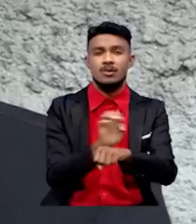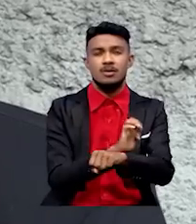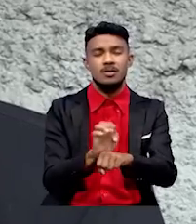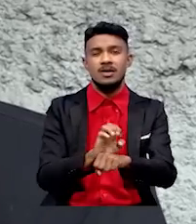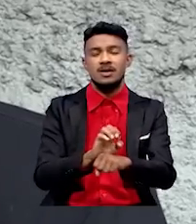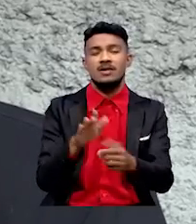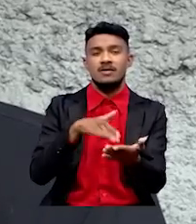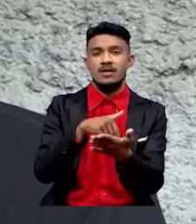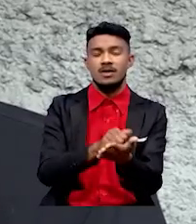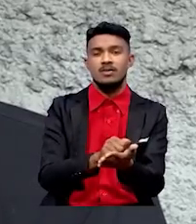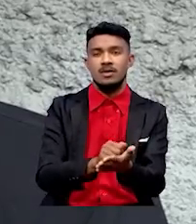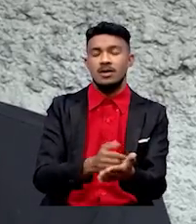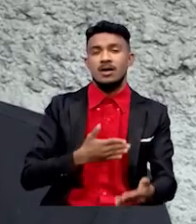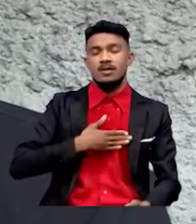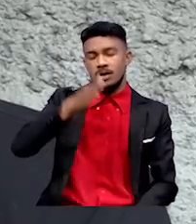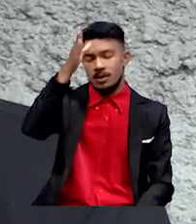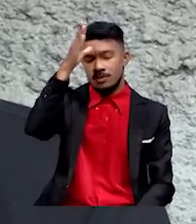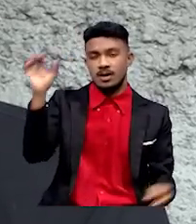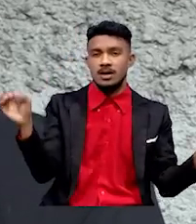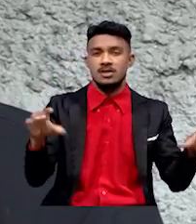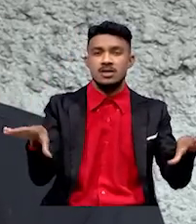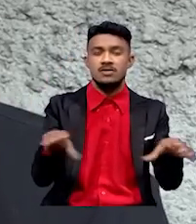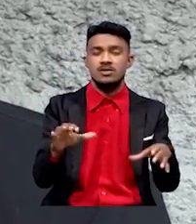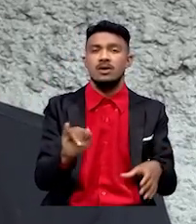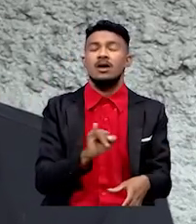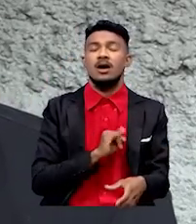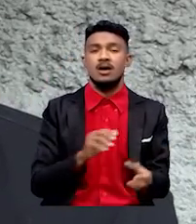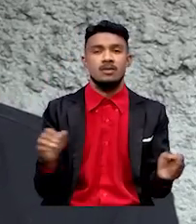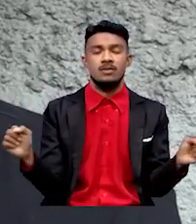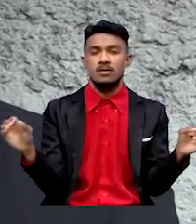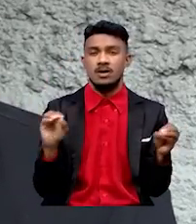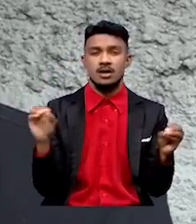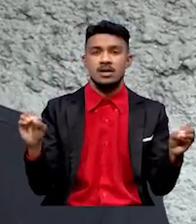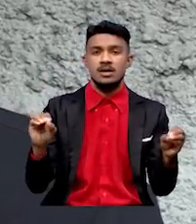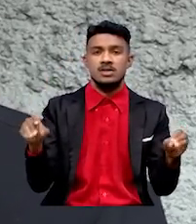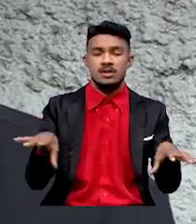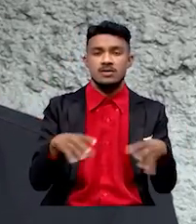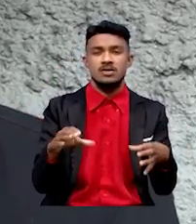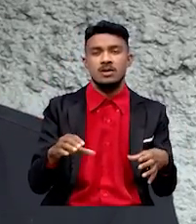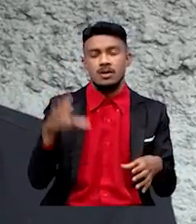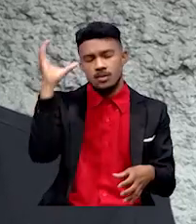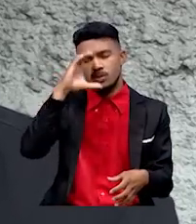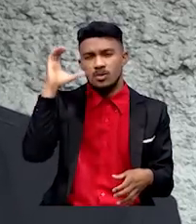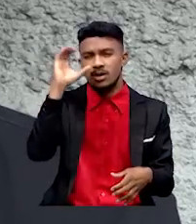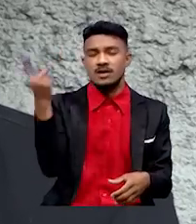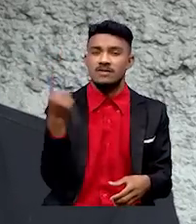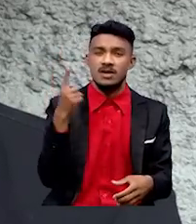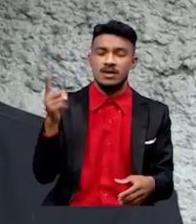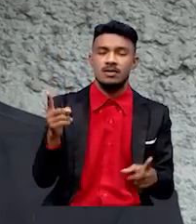servis, aku rasa itu masalah servis. Nabi, kerasa saja harus buka tumbuh kerja, kami angin tauin